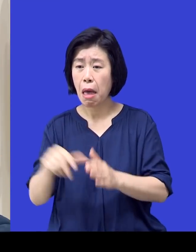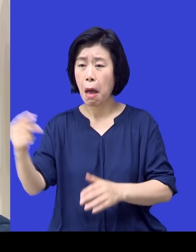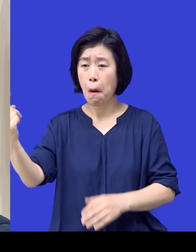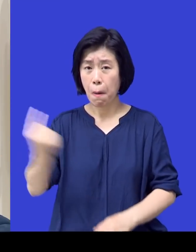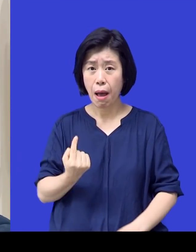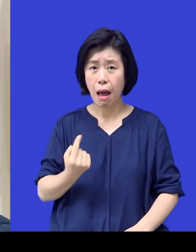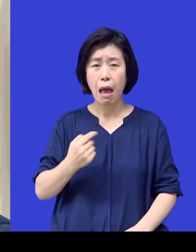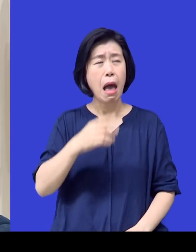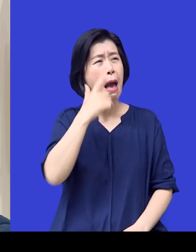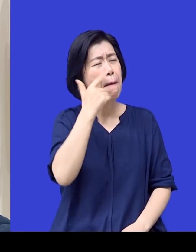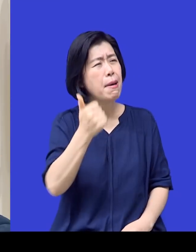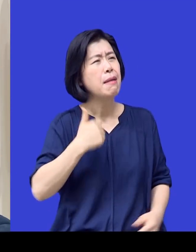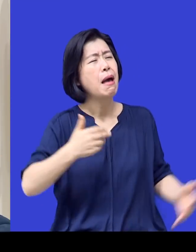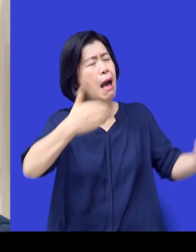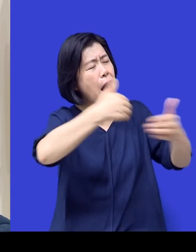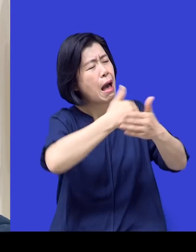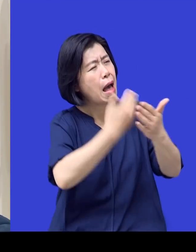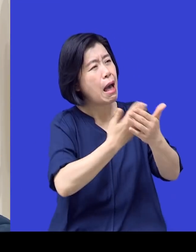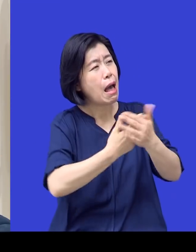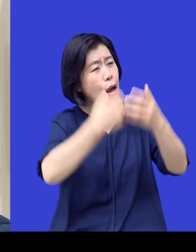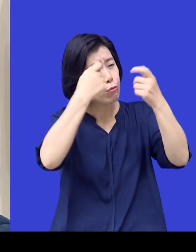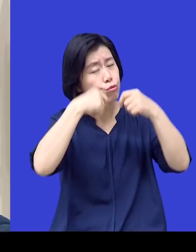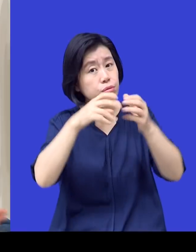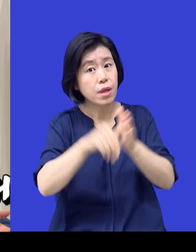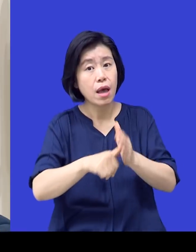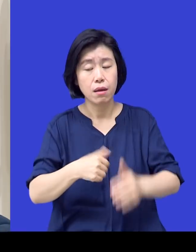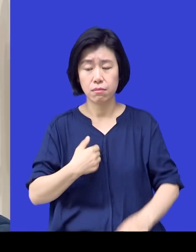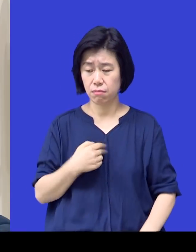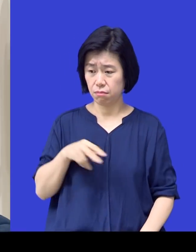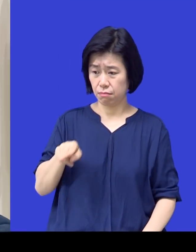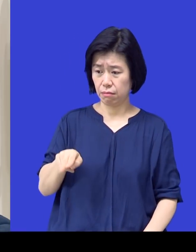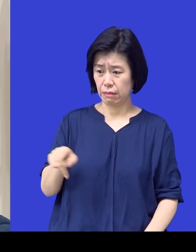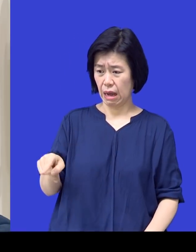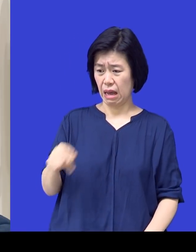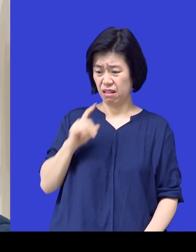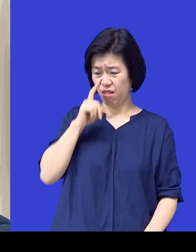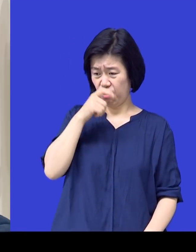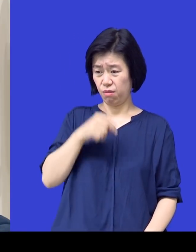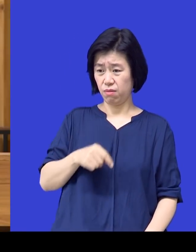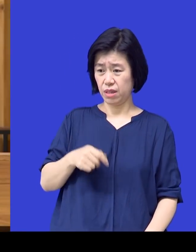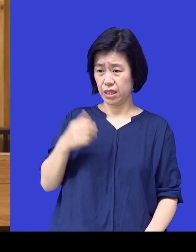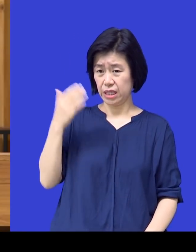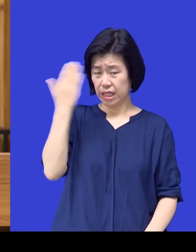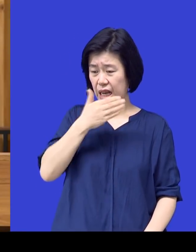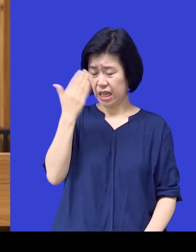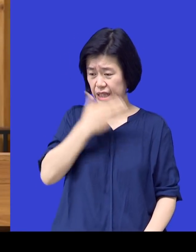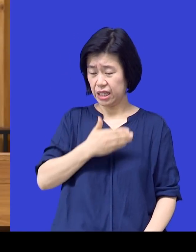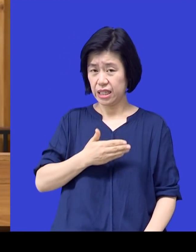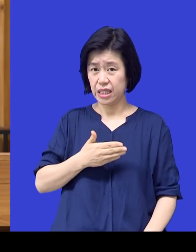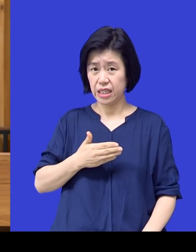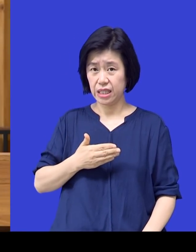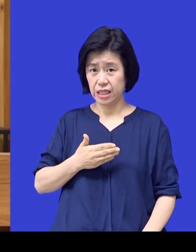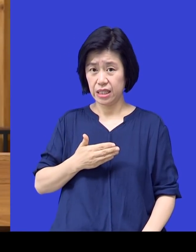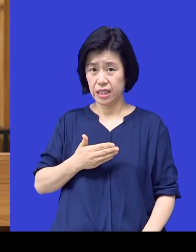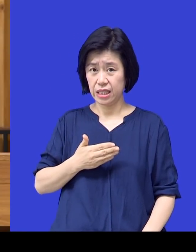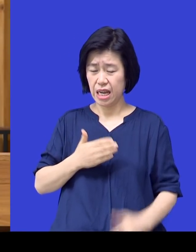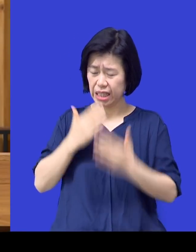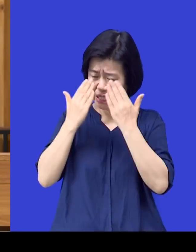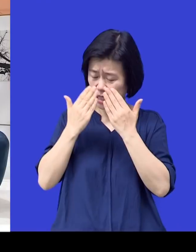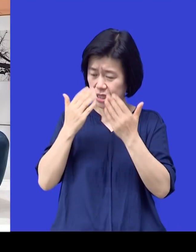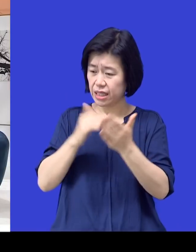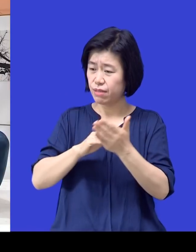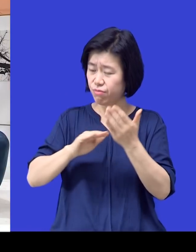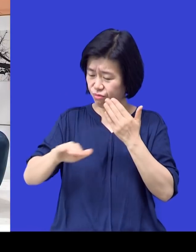안아달라고 울면 흙 묻은 걸 보고 제가 씻고 오면 안아주겠다고 했던 아빠였어요. 그건 이상한